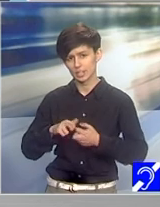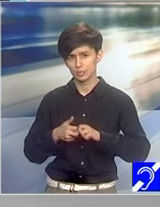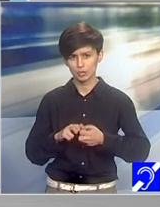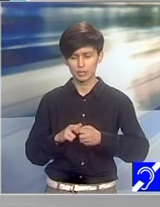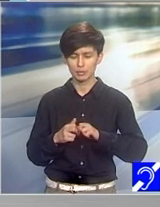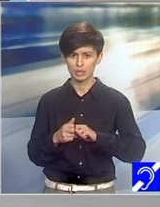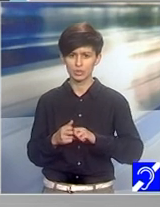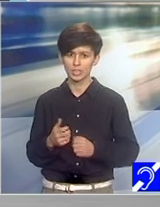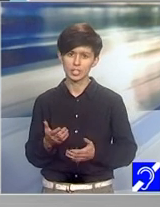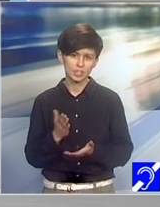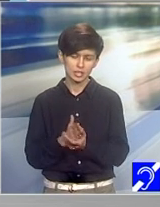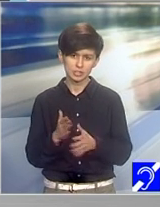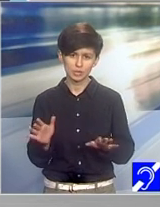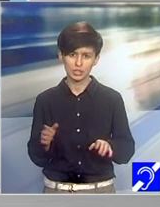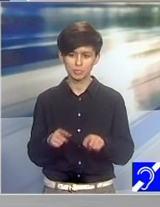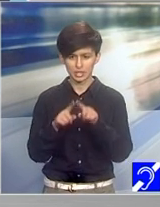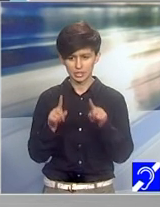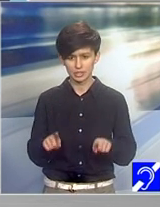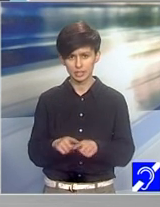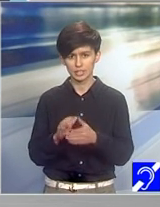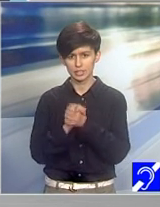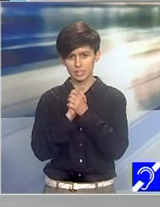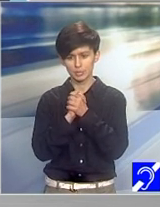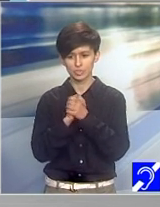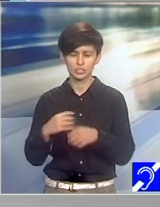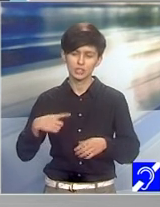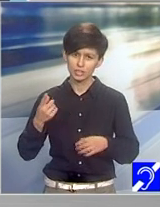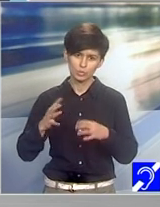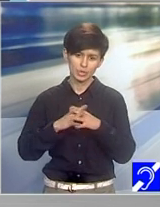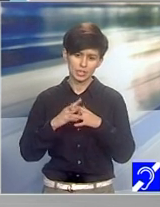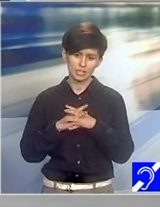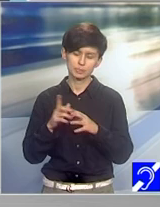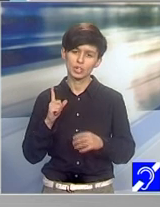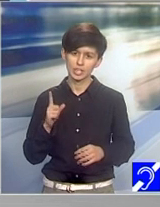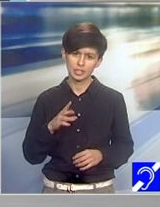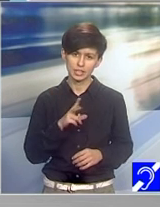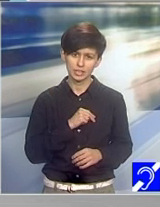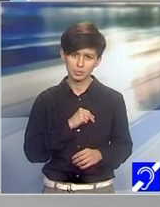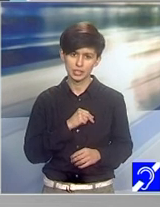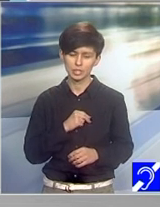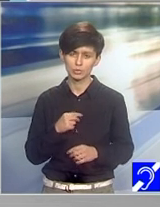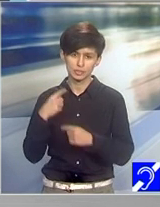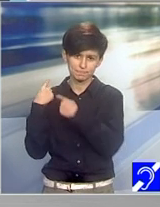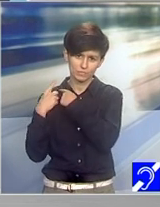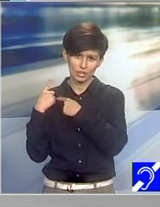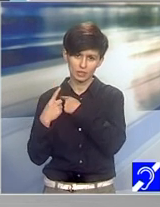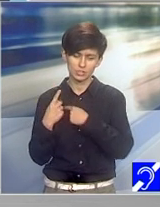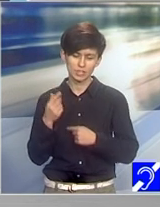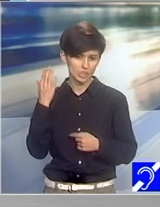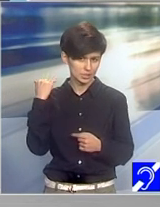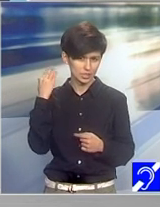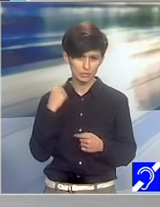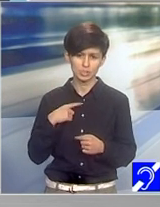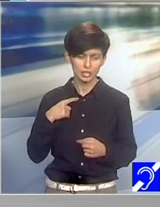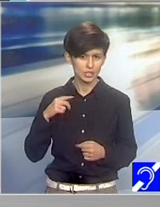încheiat tratate de pace în urma unor războaie. Dar meritul generației pașoptiste este unul